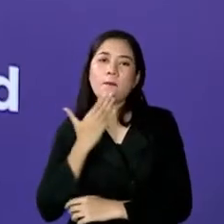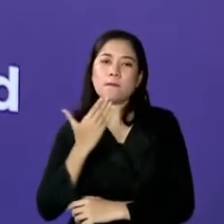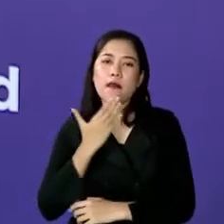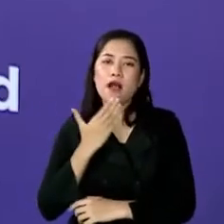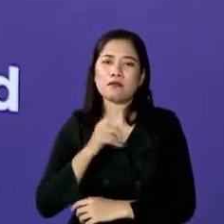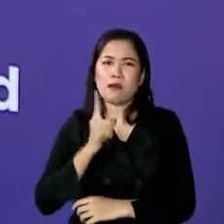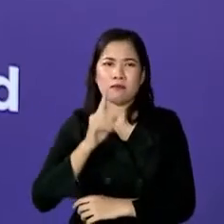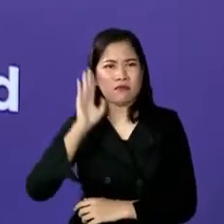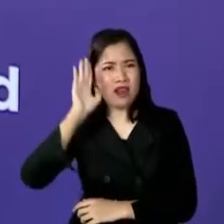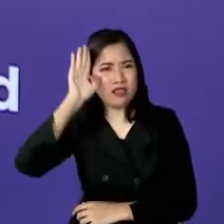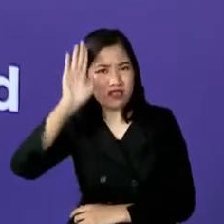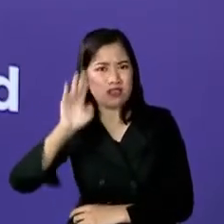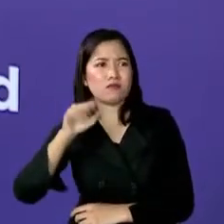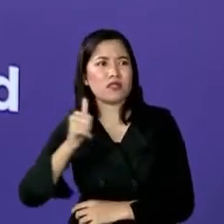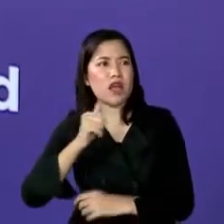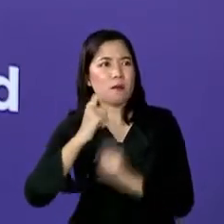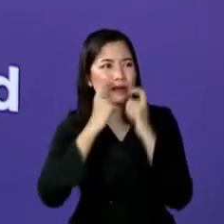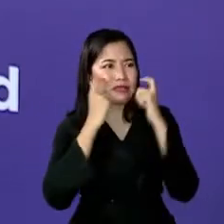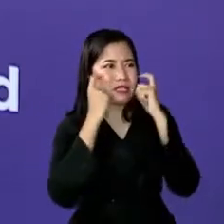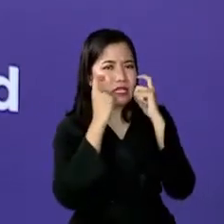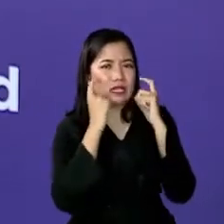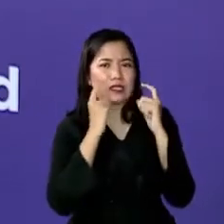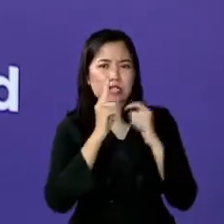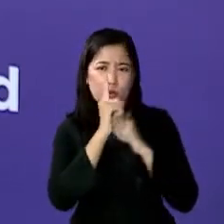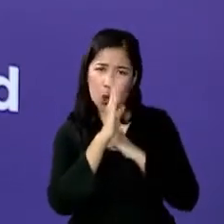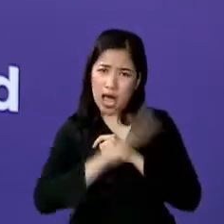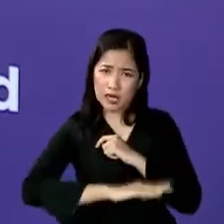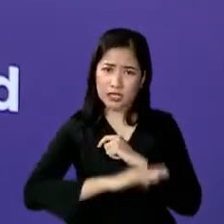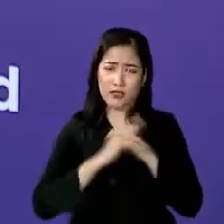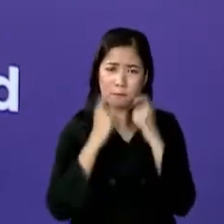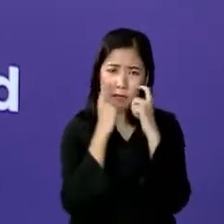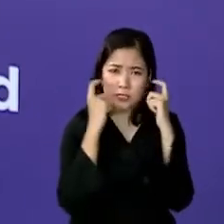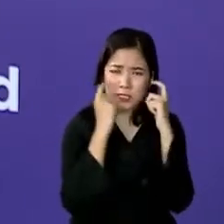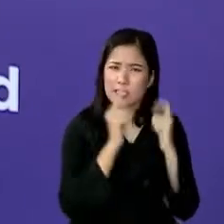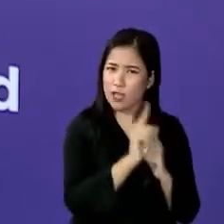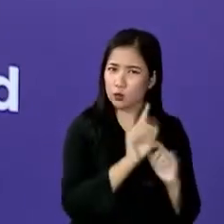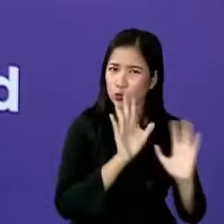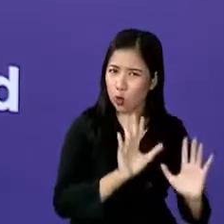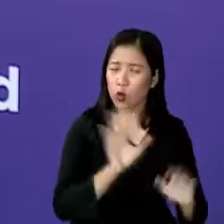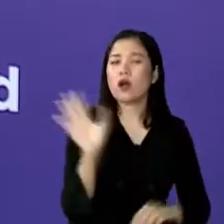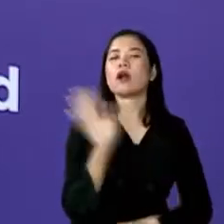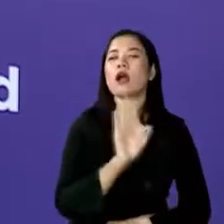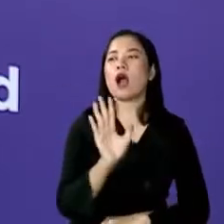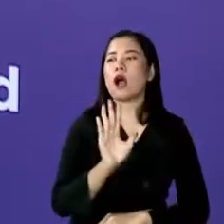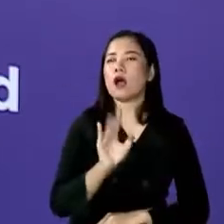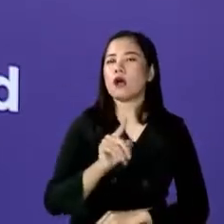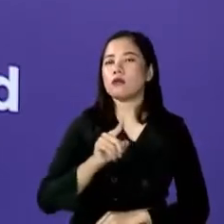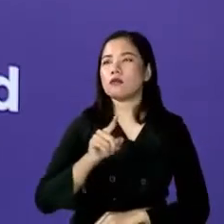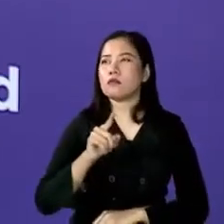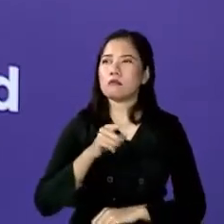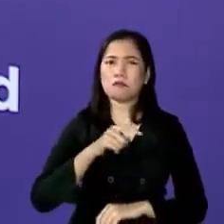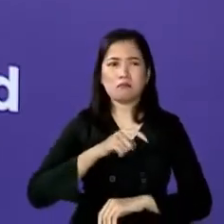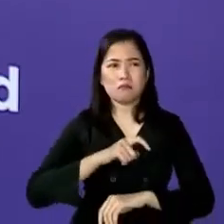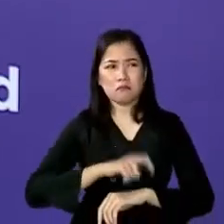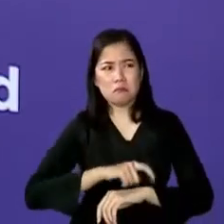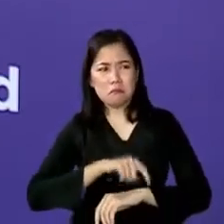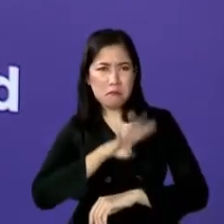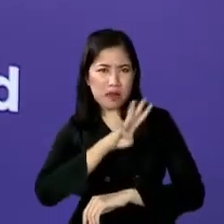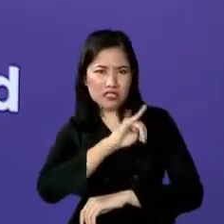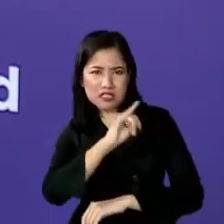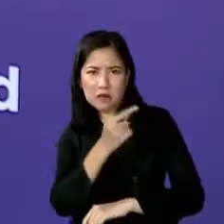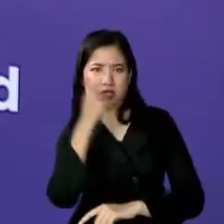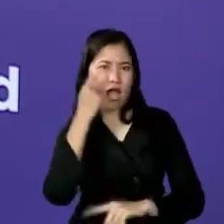satu hari kita butuh masker tidak hanya satu ya Paginya mobilitasnya tinggi apalagi mengaksesnya tinggi jadi perempat jam kita harus